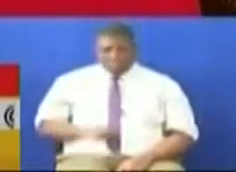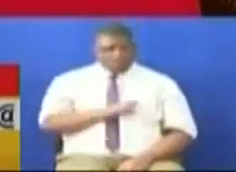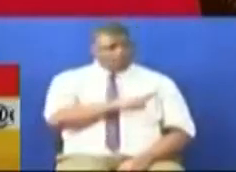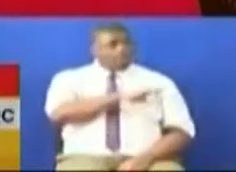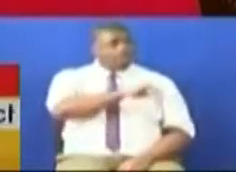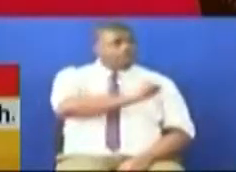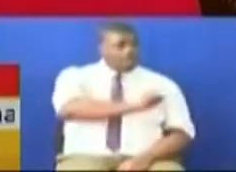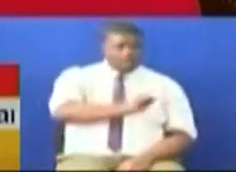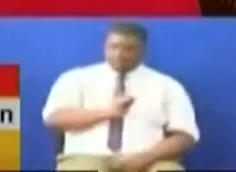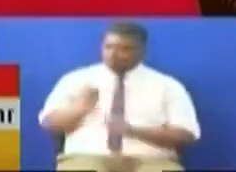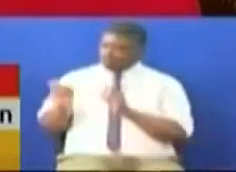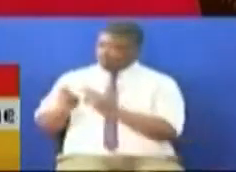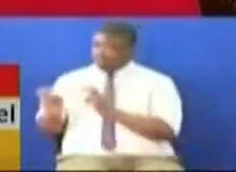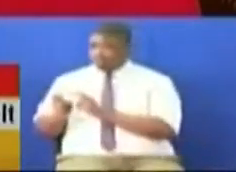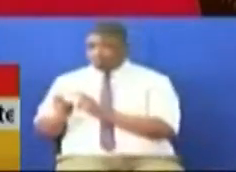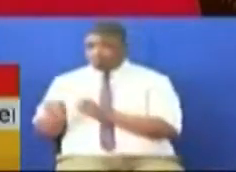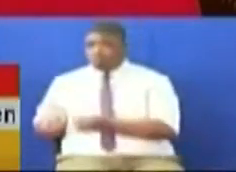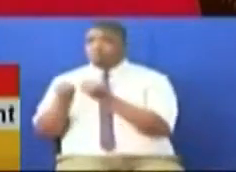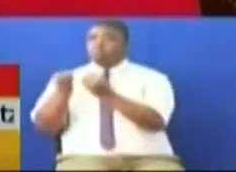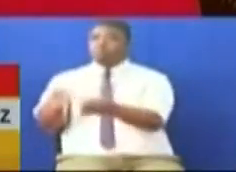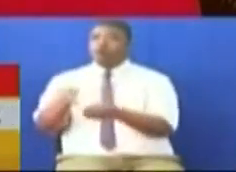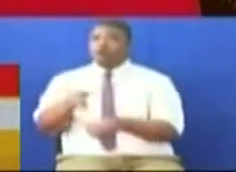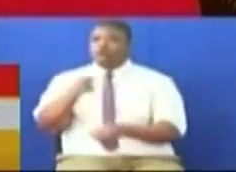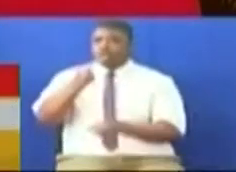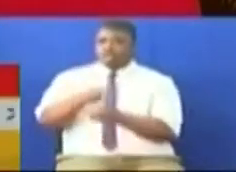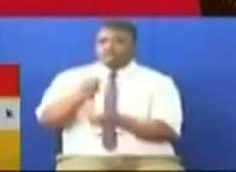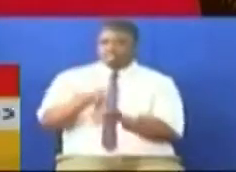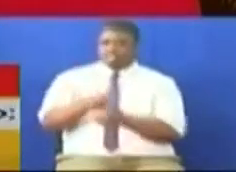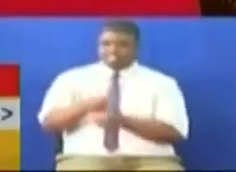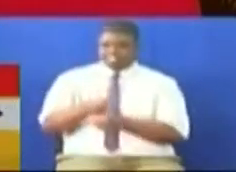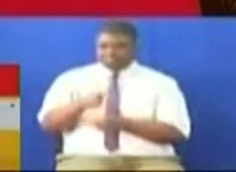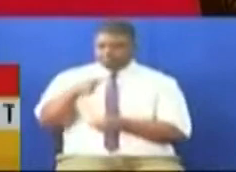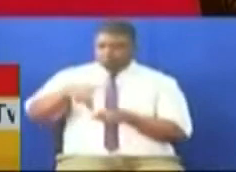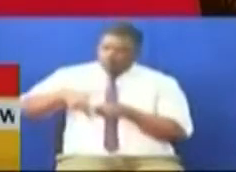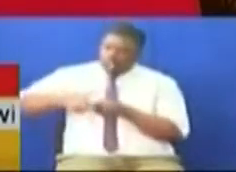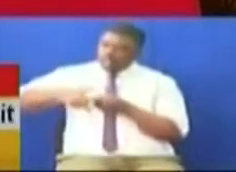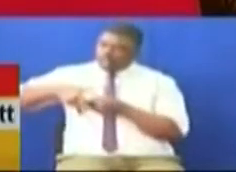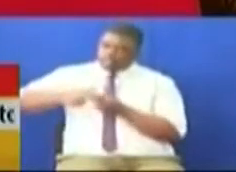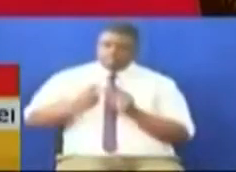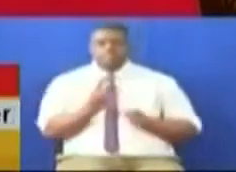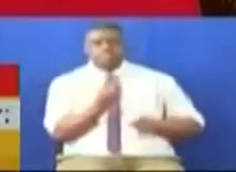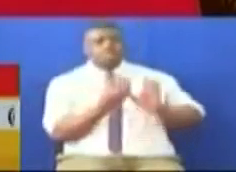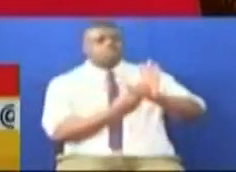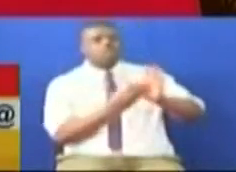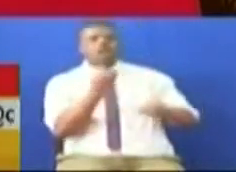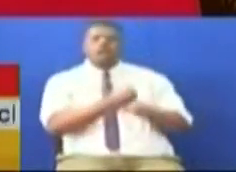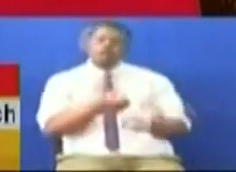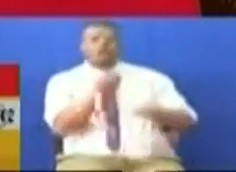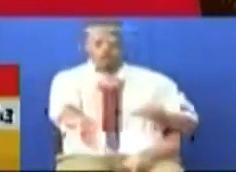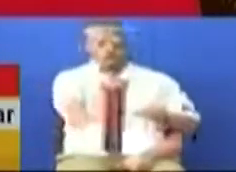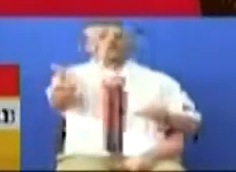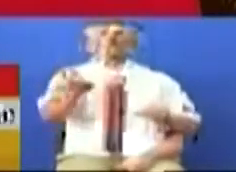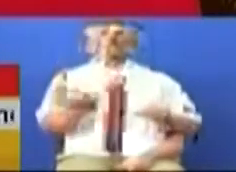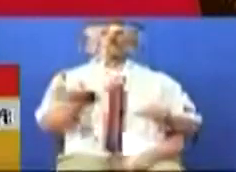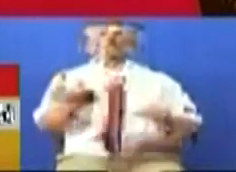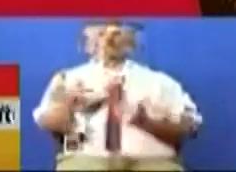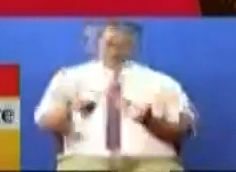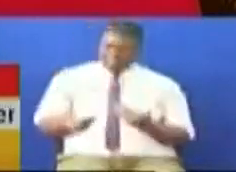waliweza kuwapa kazi wakandarasi 29 kufanya kazi hiyo. Hapa kuna maswali mengi ya